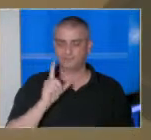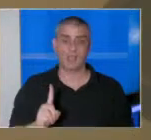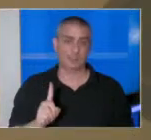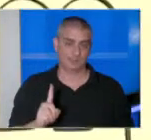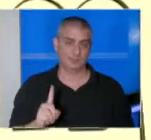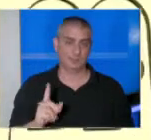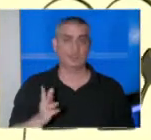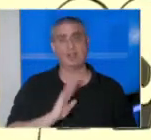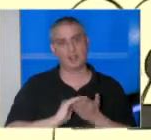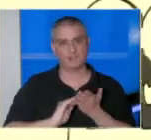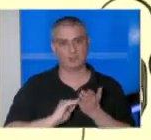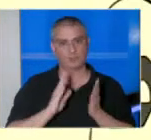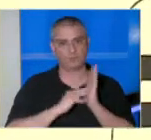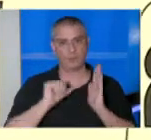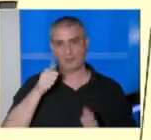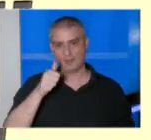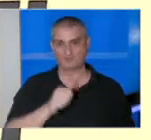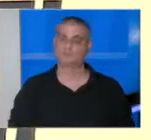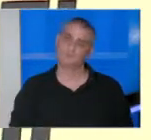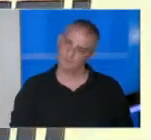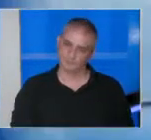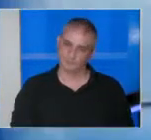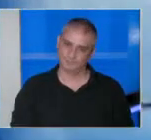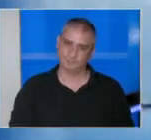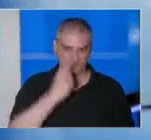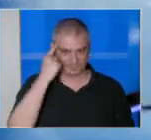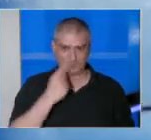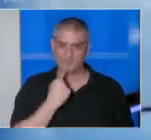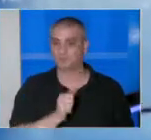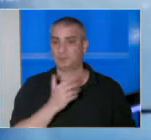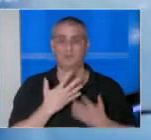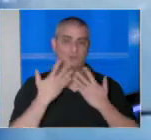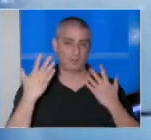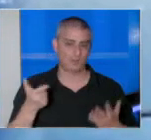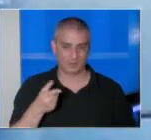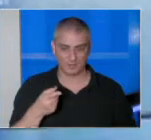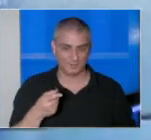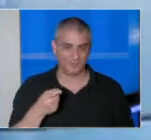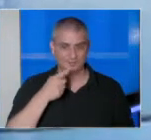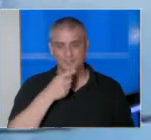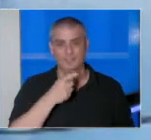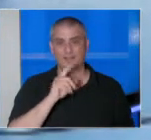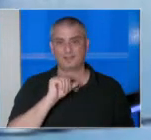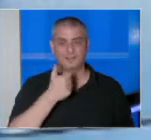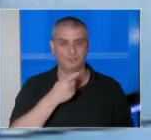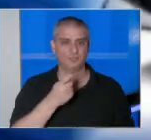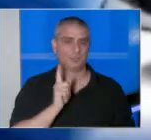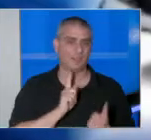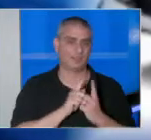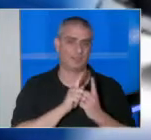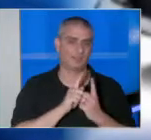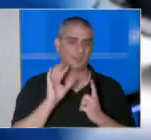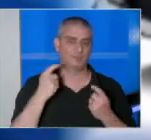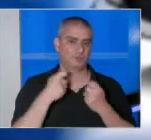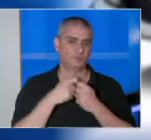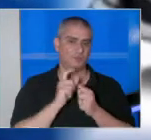2021, לפחות מועד א', נאמר. כן, אני חושב שאולי הבשורה הגדולה מתוך האירוע הזה, זה קודם כל ההנגשה לכל מה